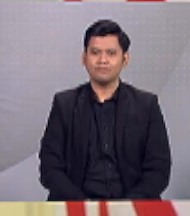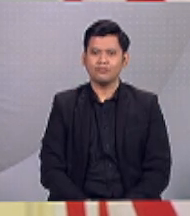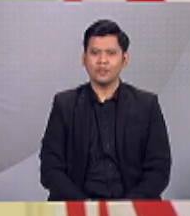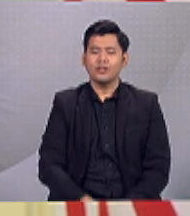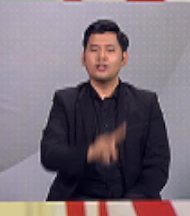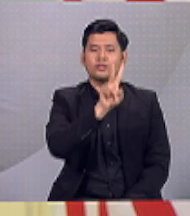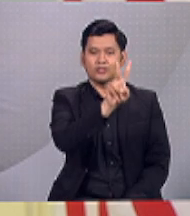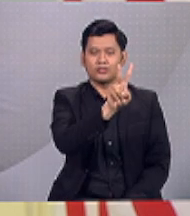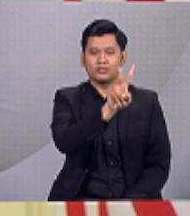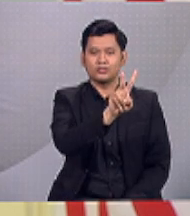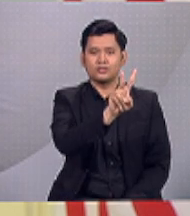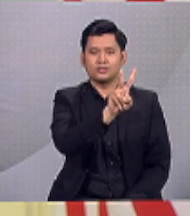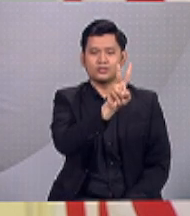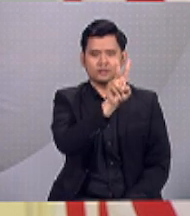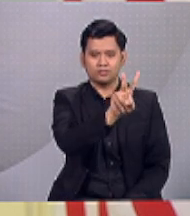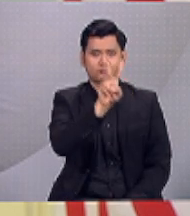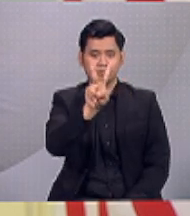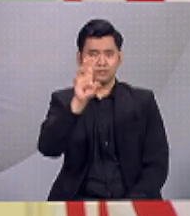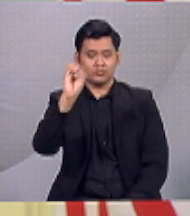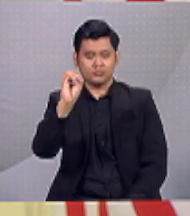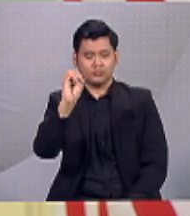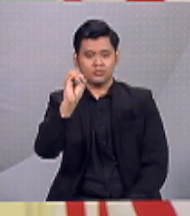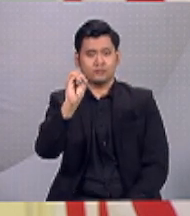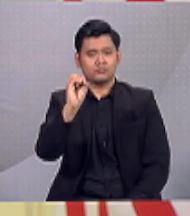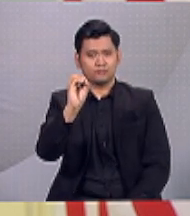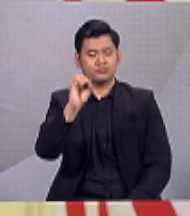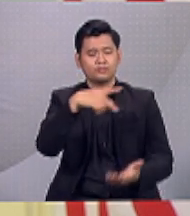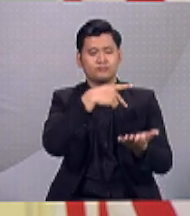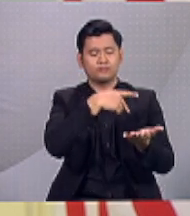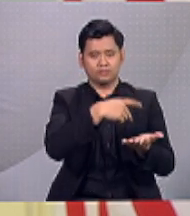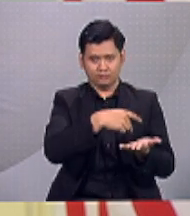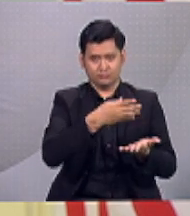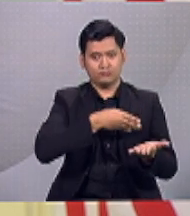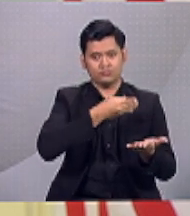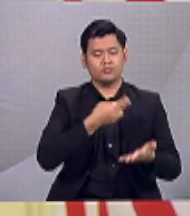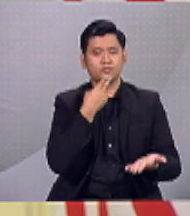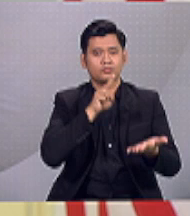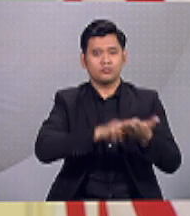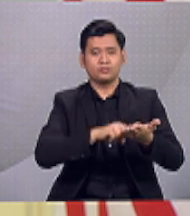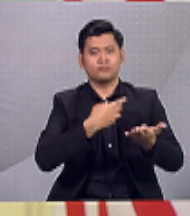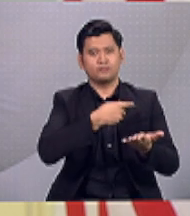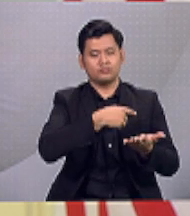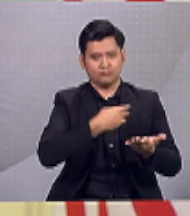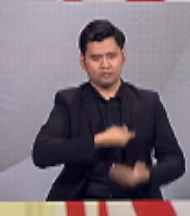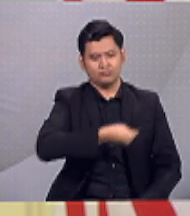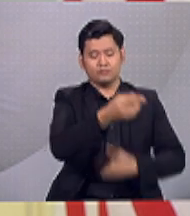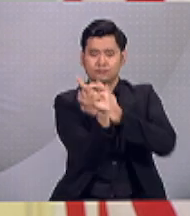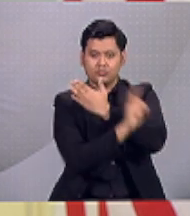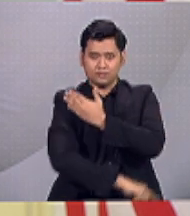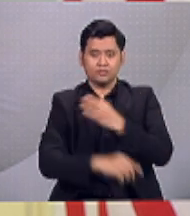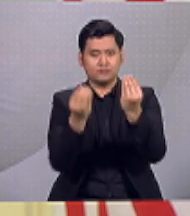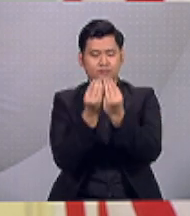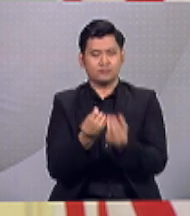Sebanyak 220 kompaun dikeluarkan di lapangan dan daripada jumlah itu